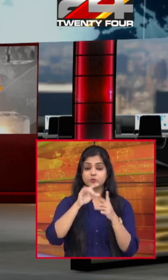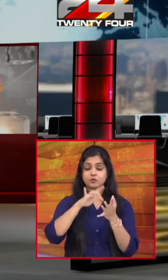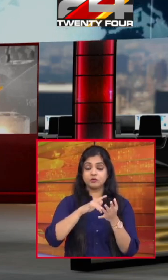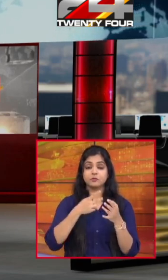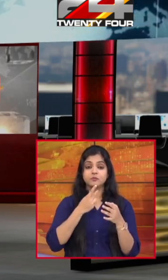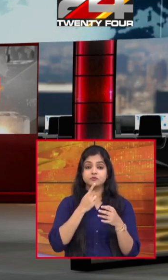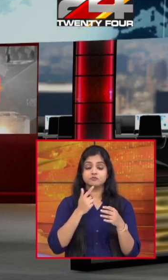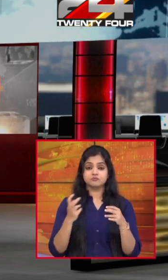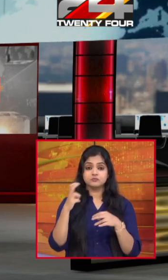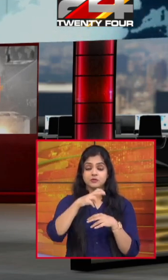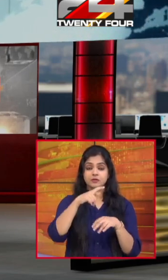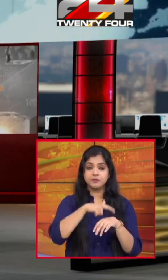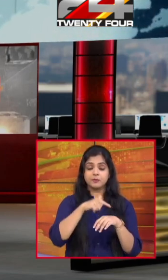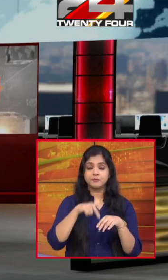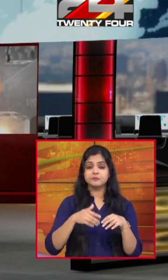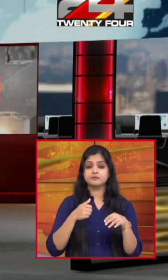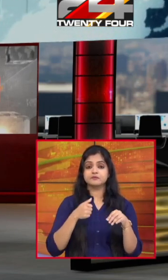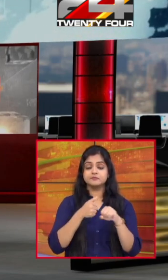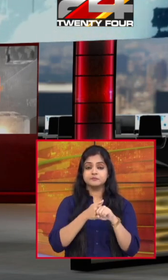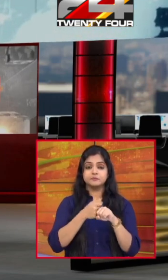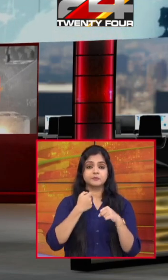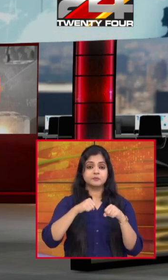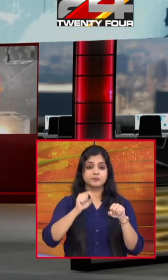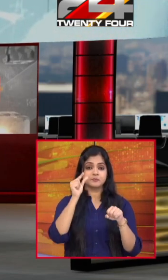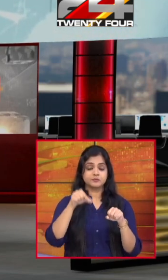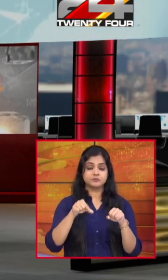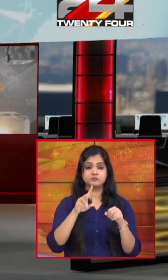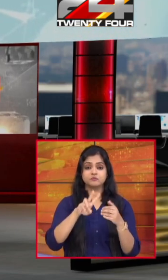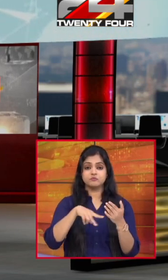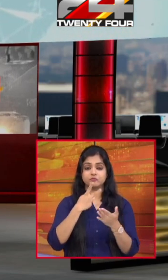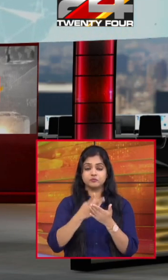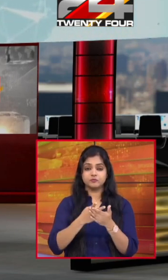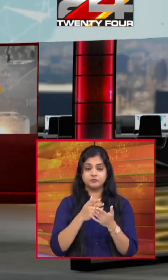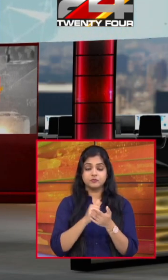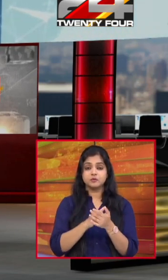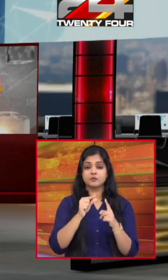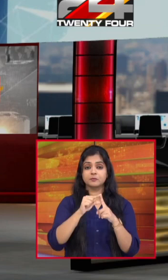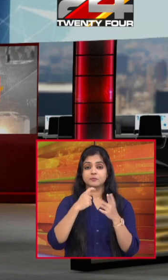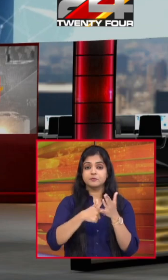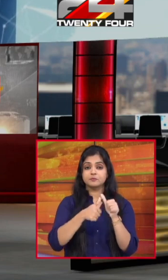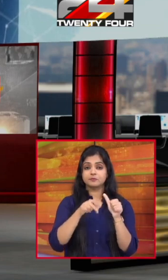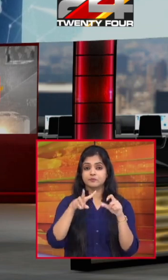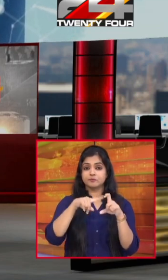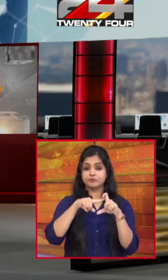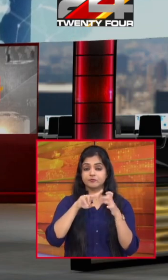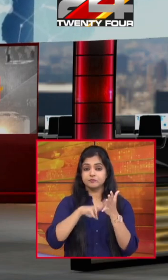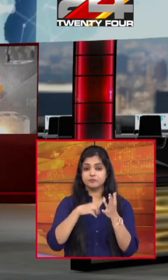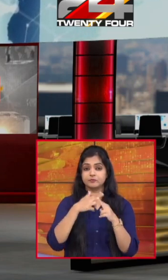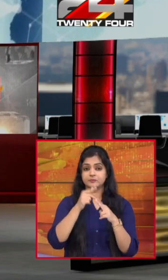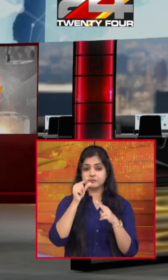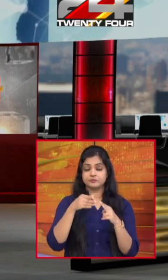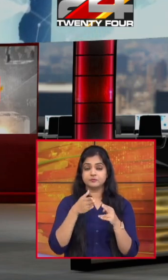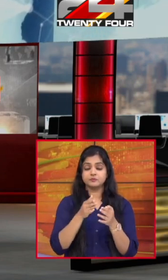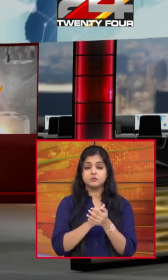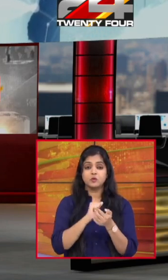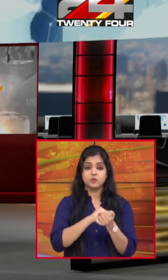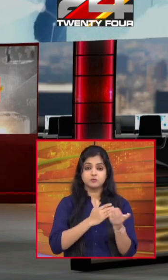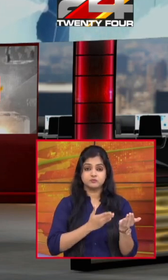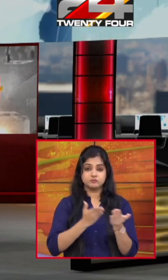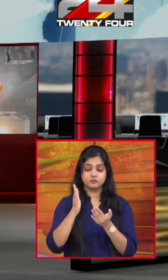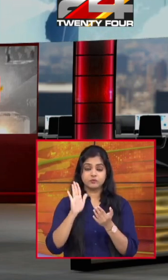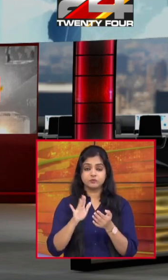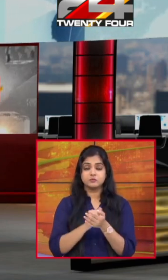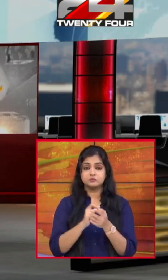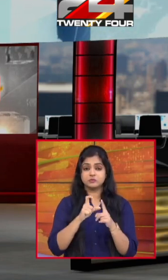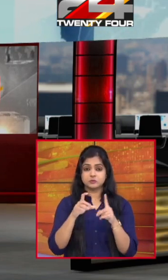തെരുവുനായ ബൈക്കിന് കുറുകെ ചാടി അപകടമുണ്ടായത്. ബൈക്ക് യാത്രക്കാരൻ തെറിച്ചു വീണു. മാറഞ്ചേരി വടമുക്ക് സ്വദേശി പ്രവീണിനാണ് പരിക്കേറ്റത്. പ്രവീൺ ആശുപത്രിയിൽ